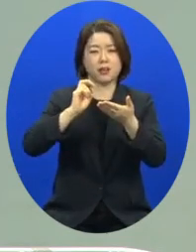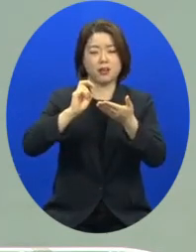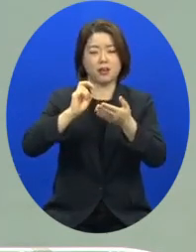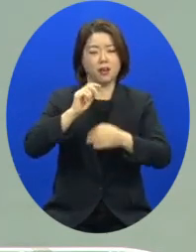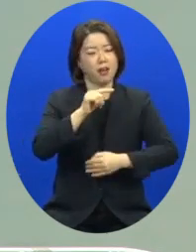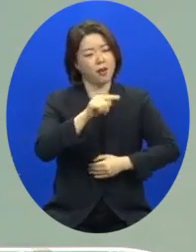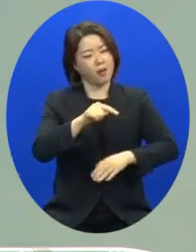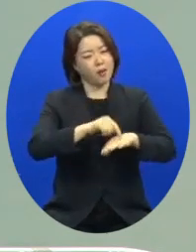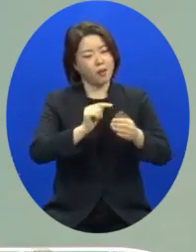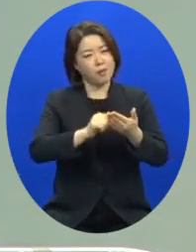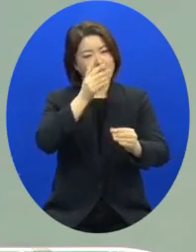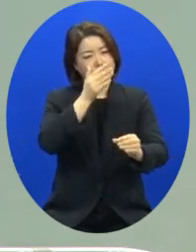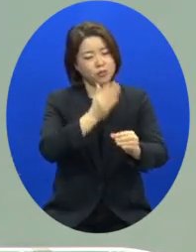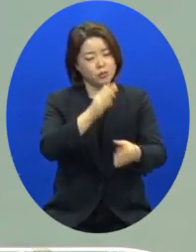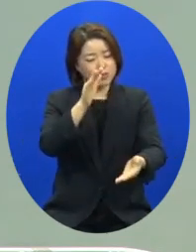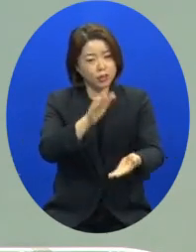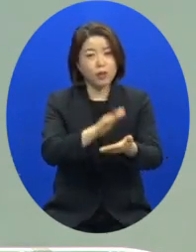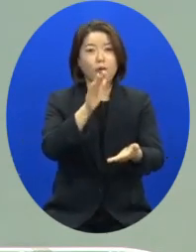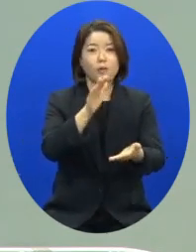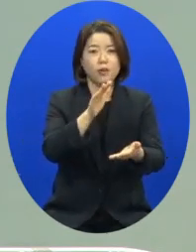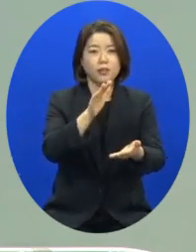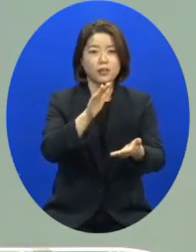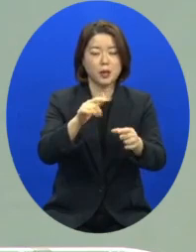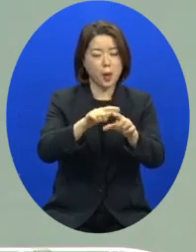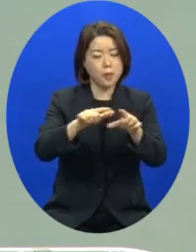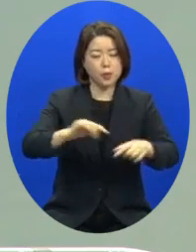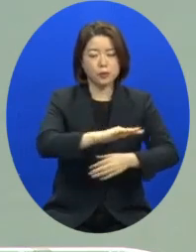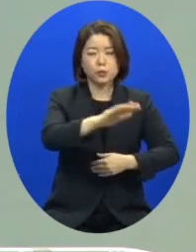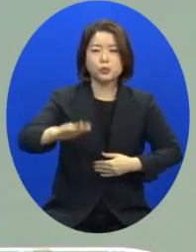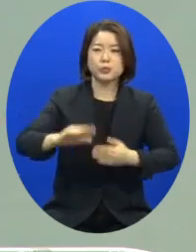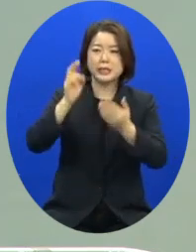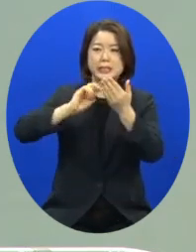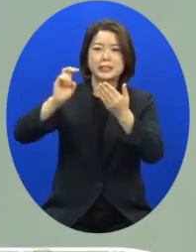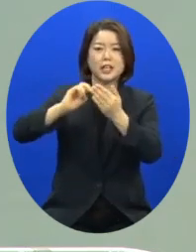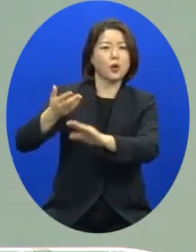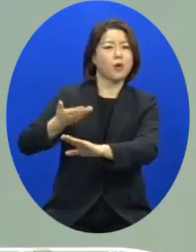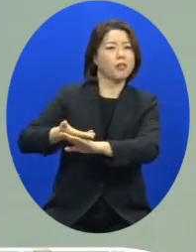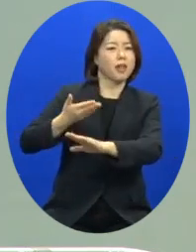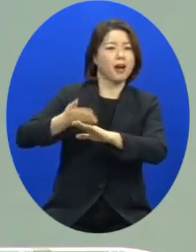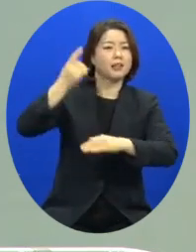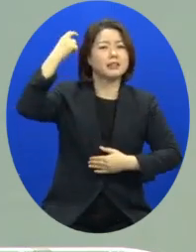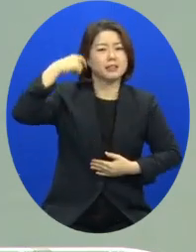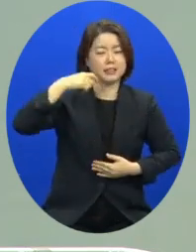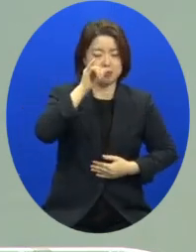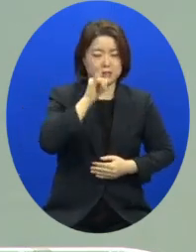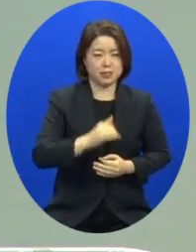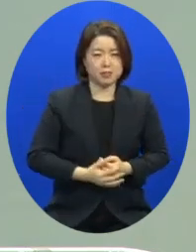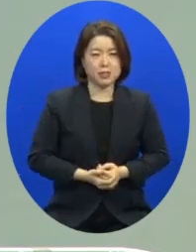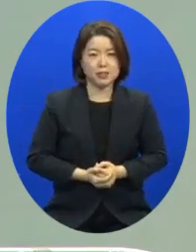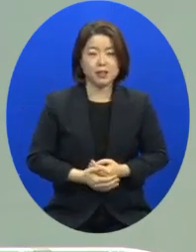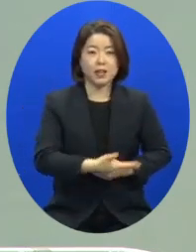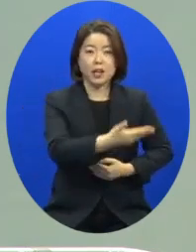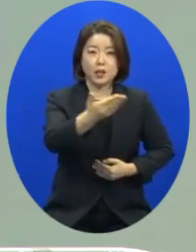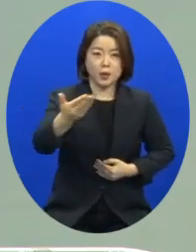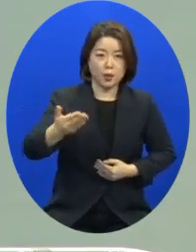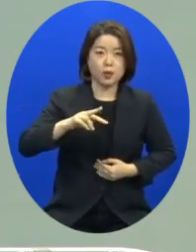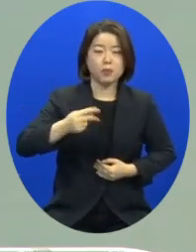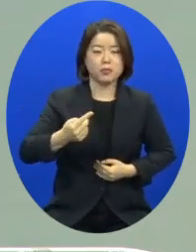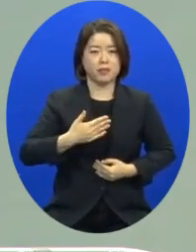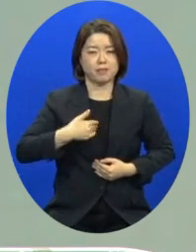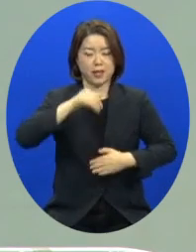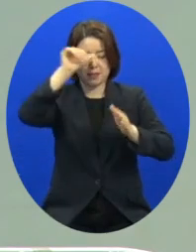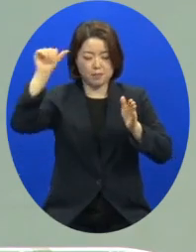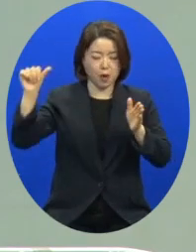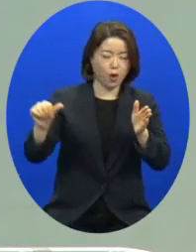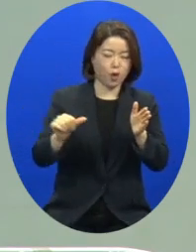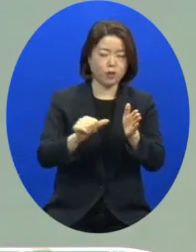중심의 뜨거움은 보통 우리가 찬양하는 것과는 전혀 다른 느낌입니다. 여러분도 내가